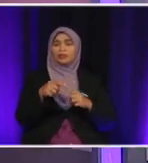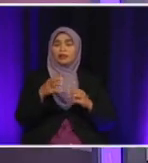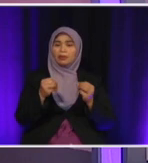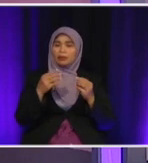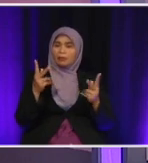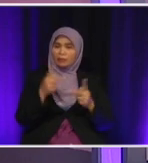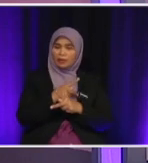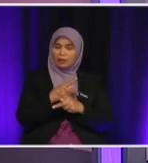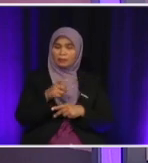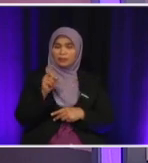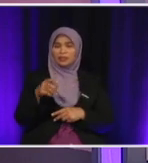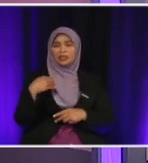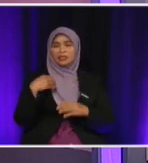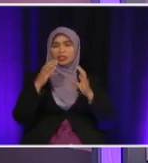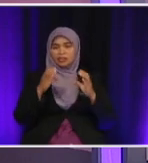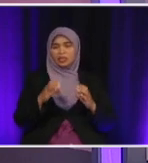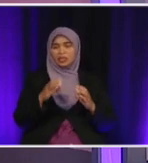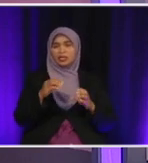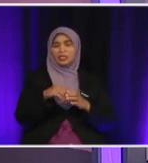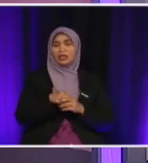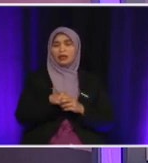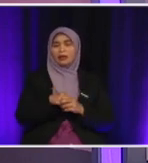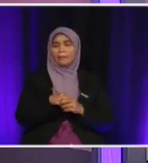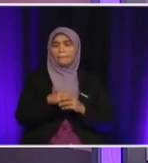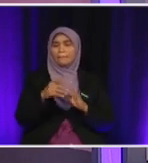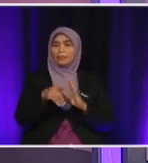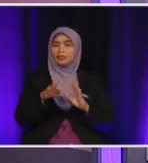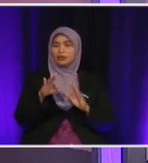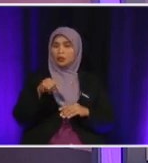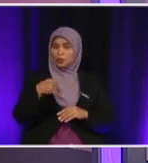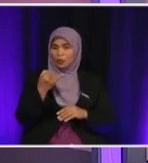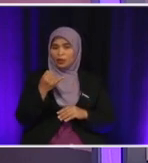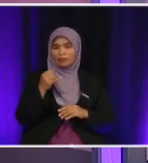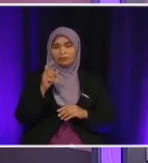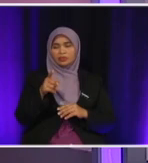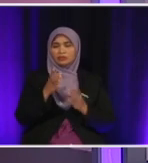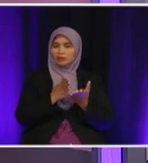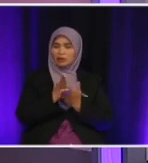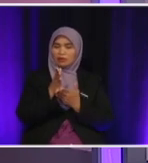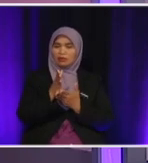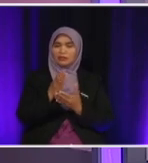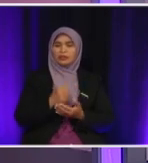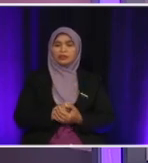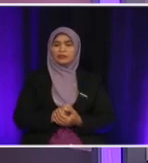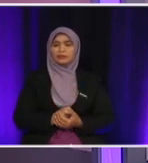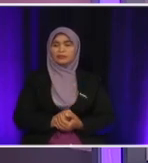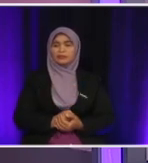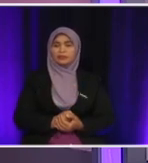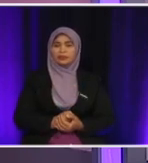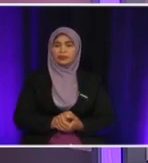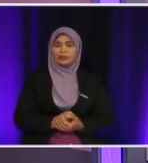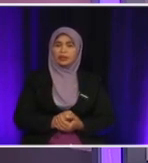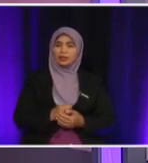dan apabila dalam perjuangan jangan cepat patah semangat teruskan berjuang ya cuma kita lihat